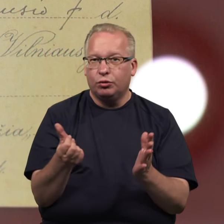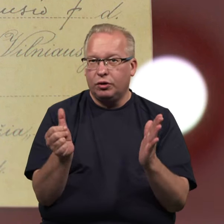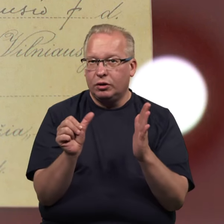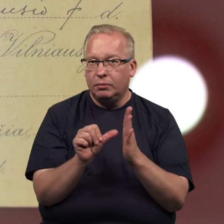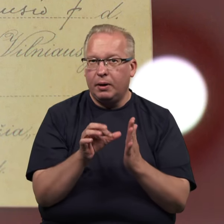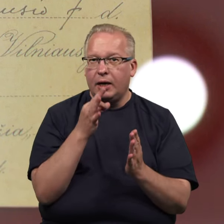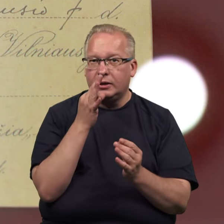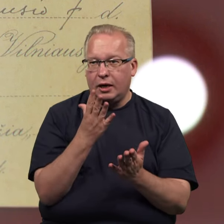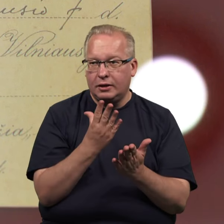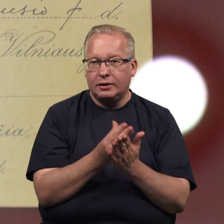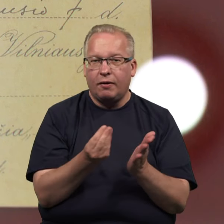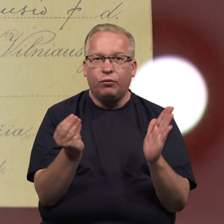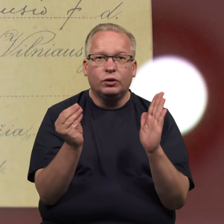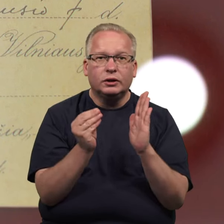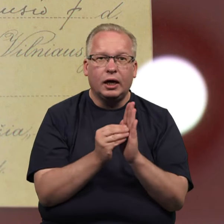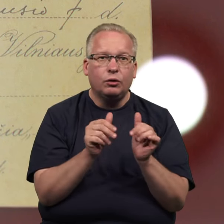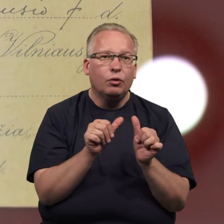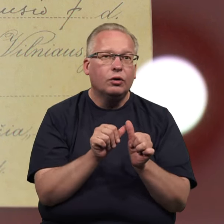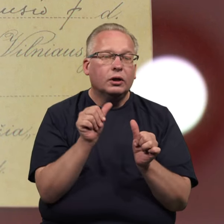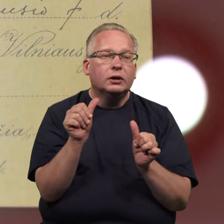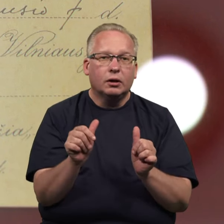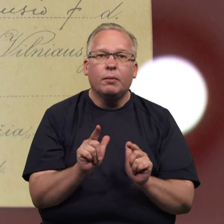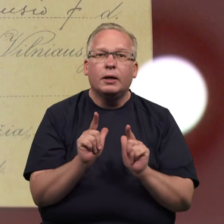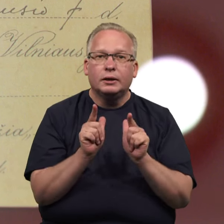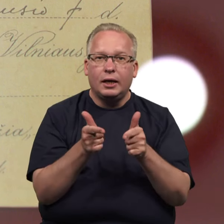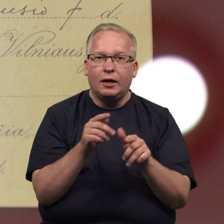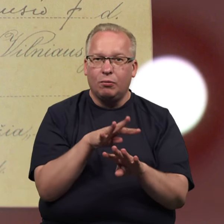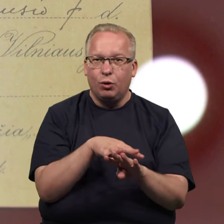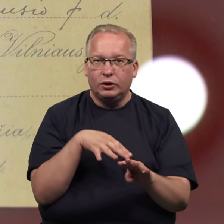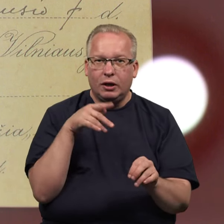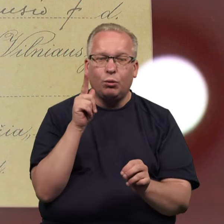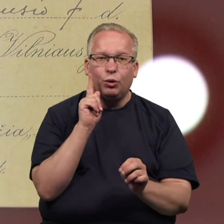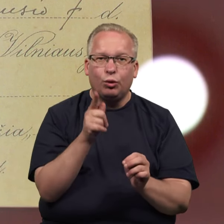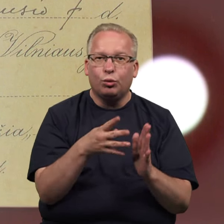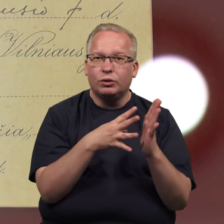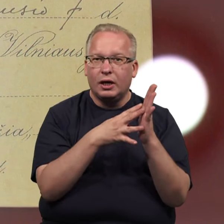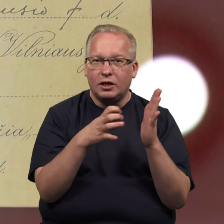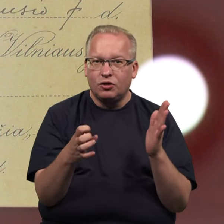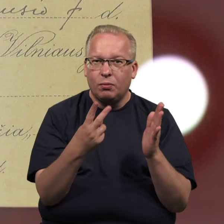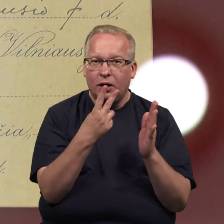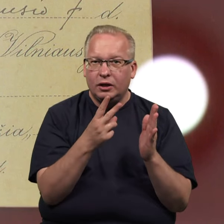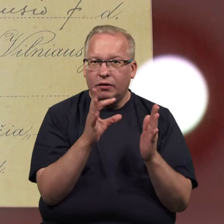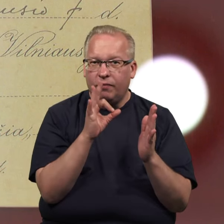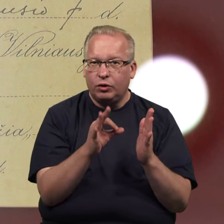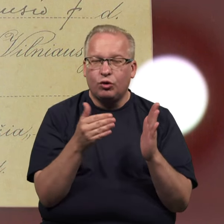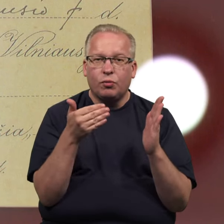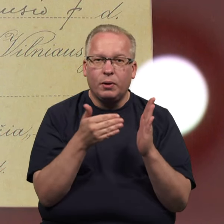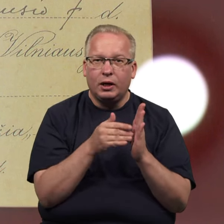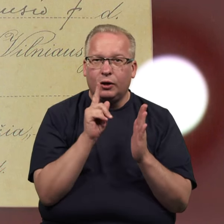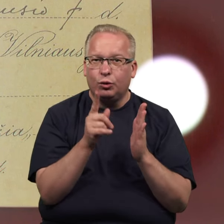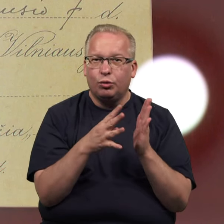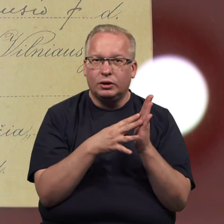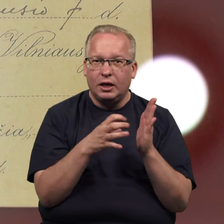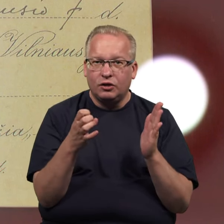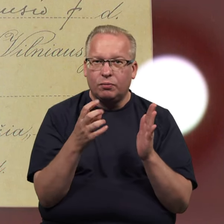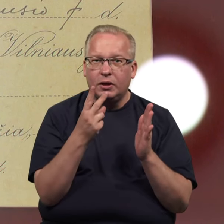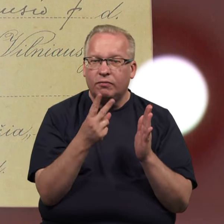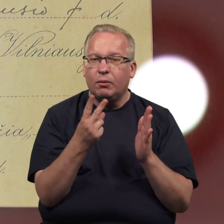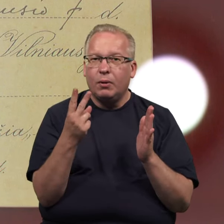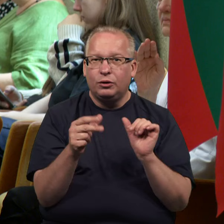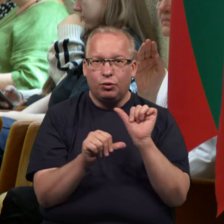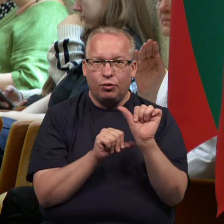pabrėžia savo statusu įsiskiria steigiamojo Seimo. Nuo 1920 iki